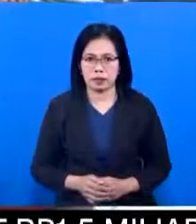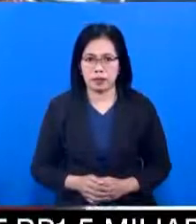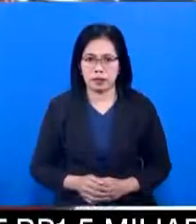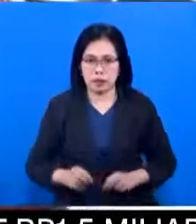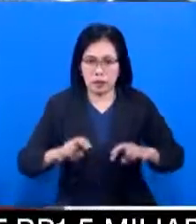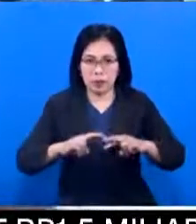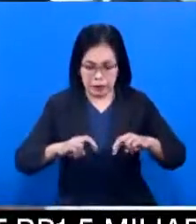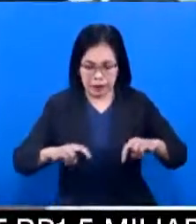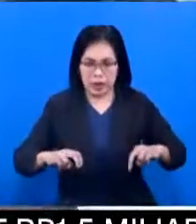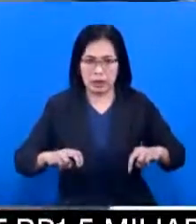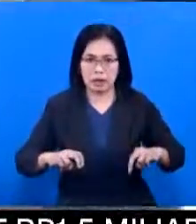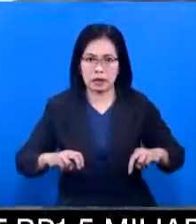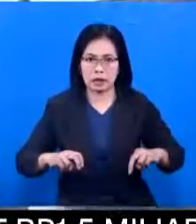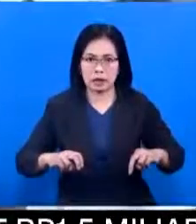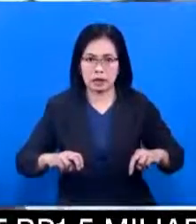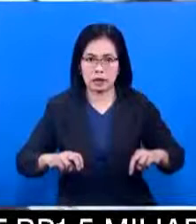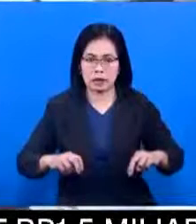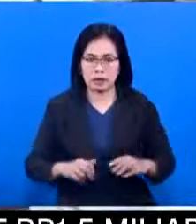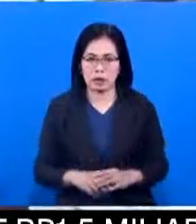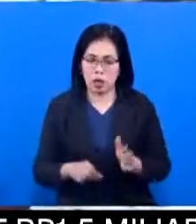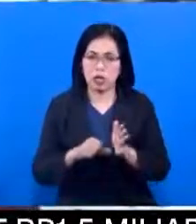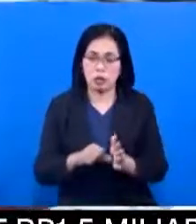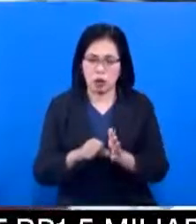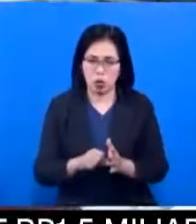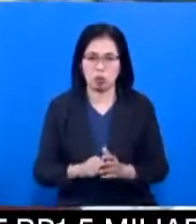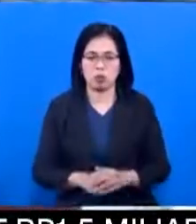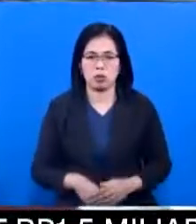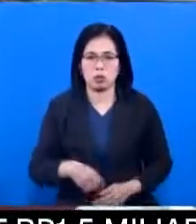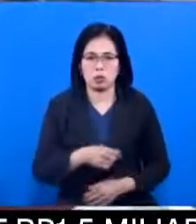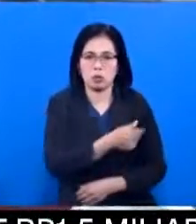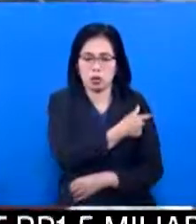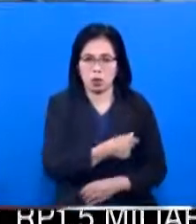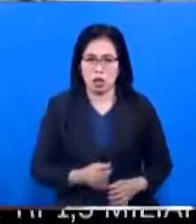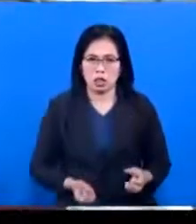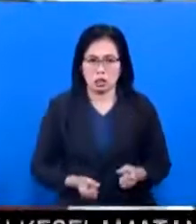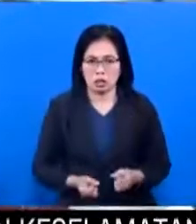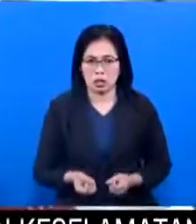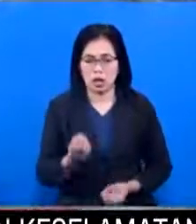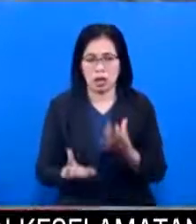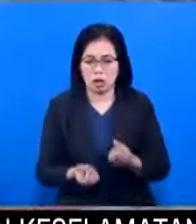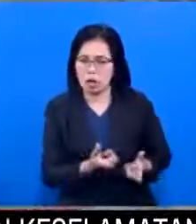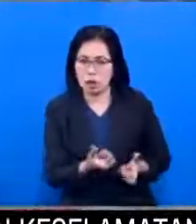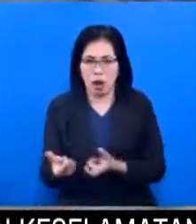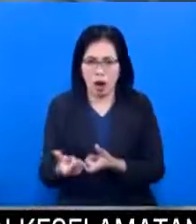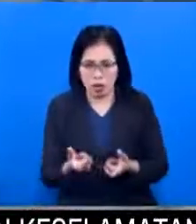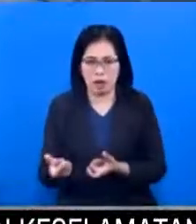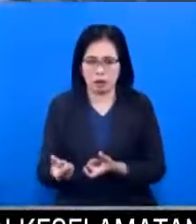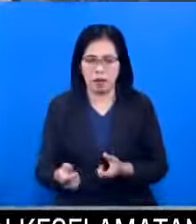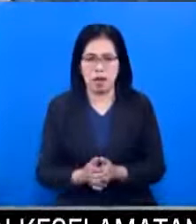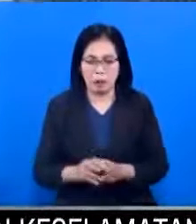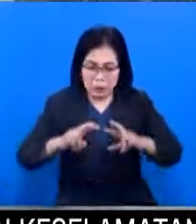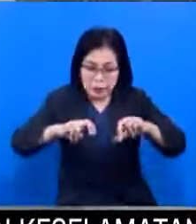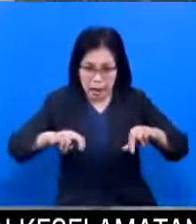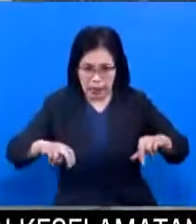melaksanakan olah TKP, dibantu juga tim damkar yang masih juga melaksanakan pendinginan.